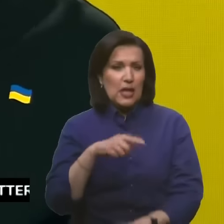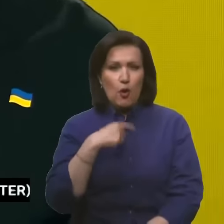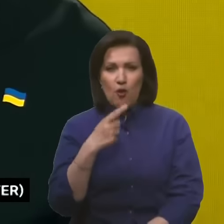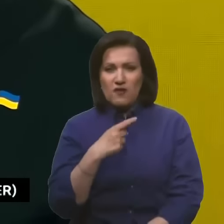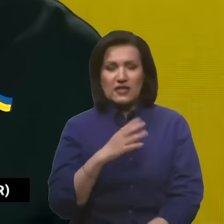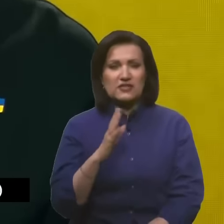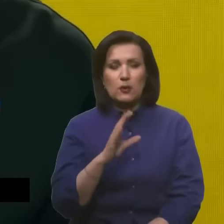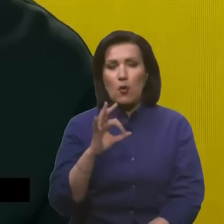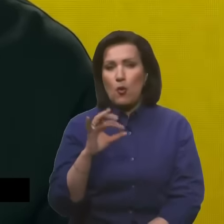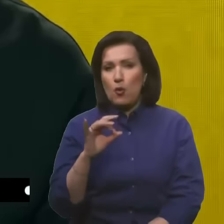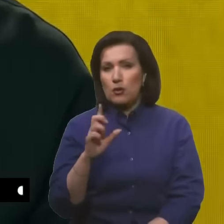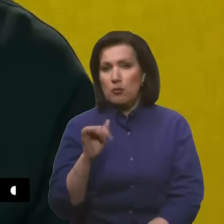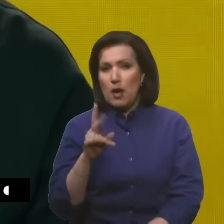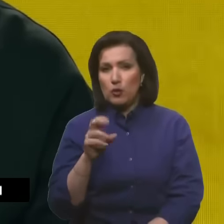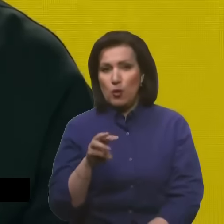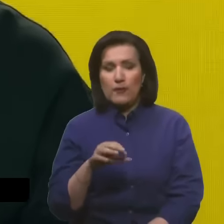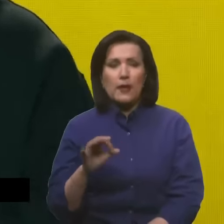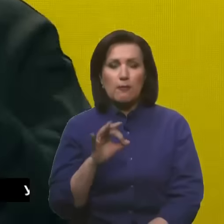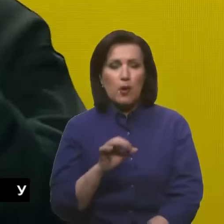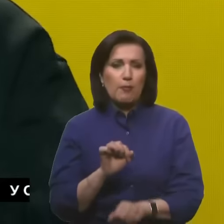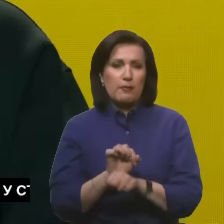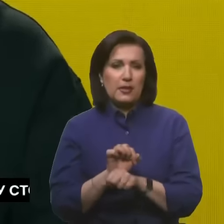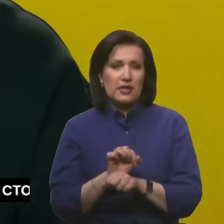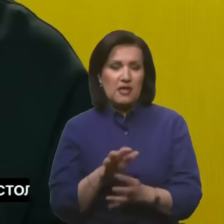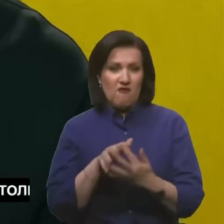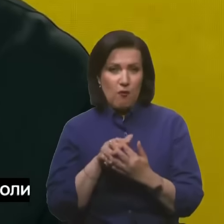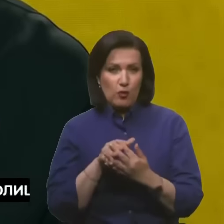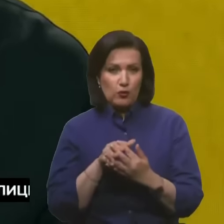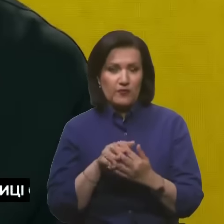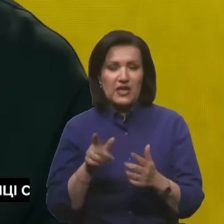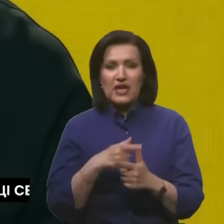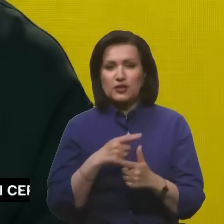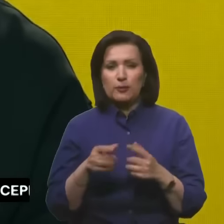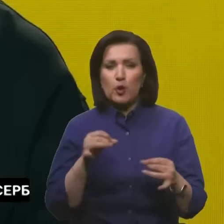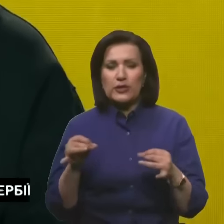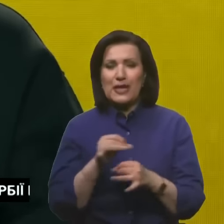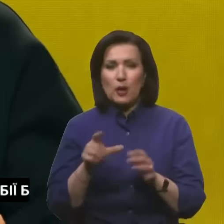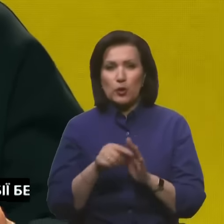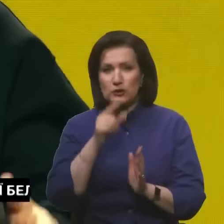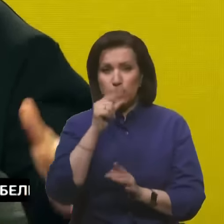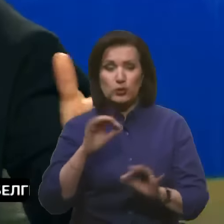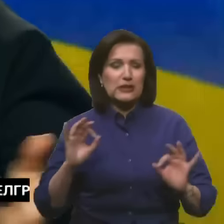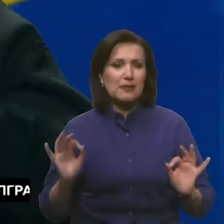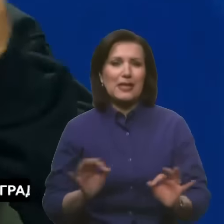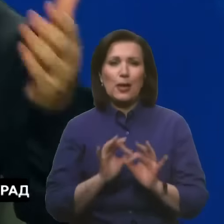з Віктором Орбаном про припинення вогню чи про діалог з Путіним.